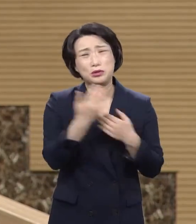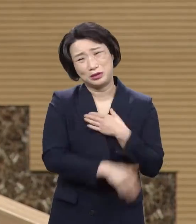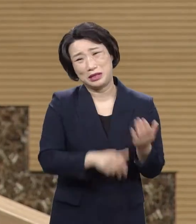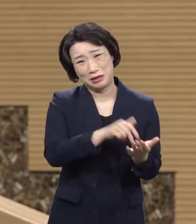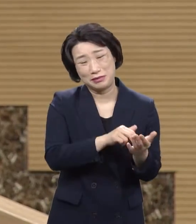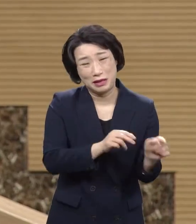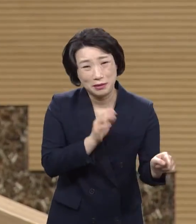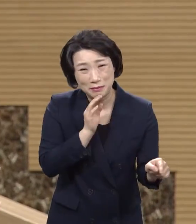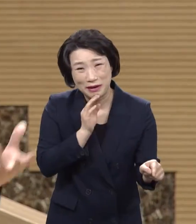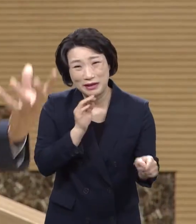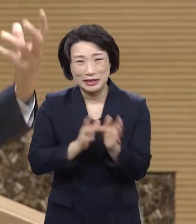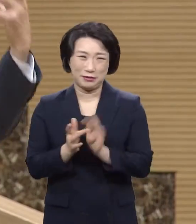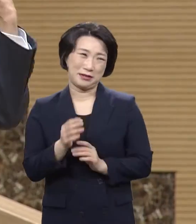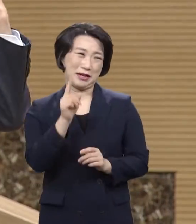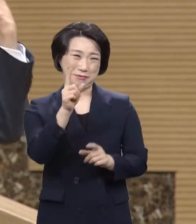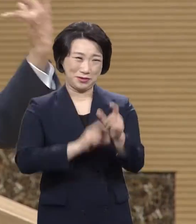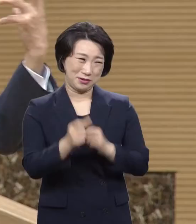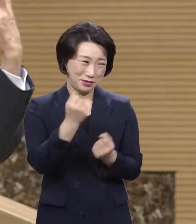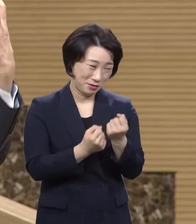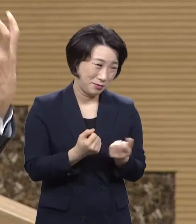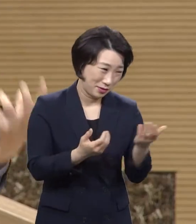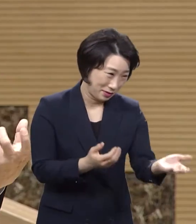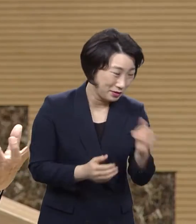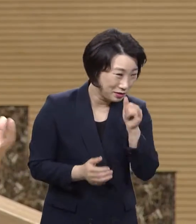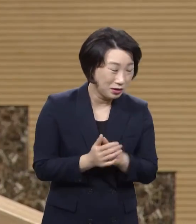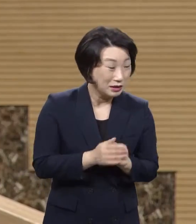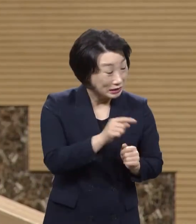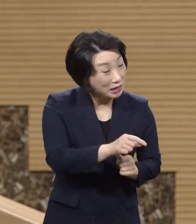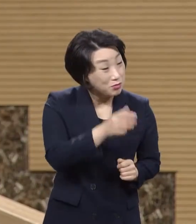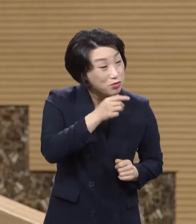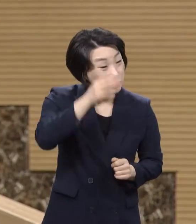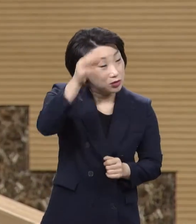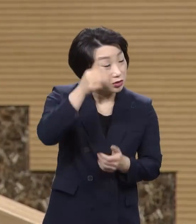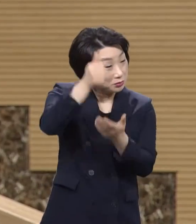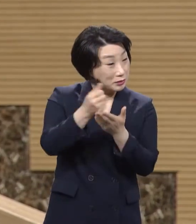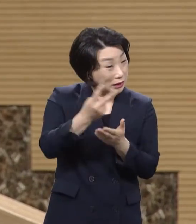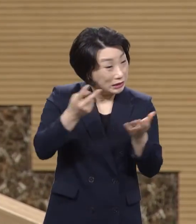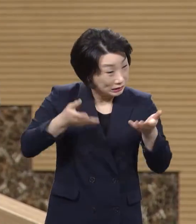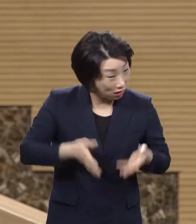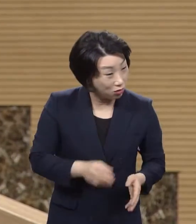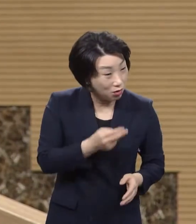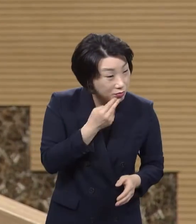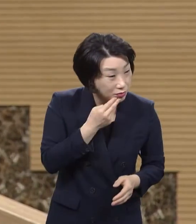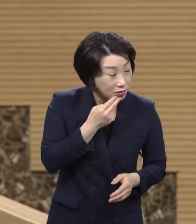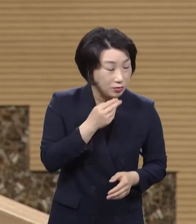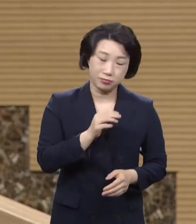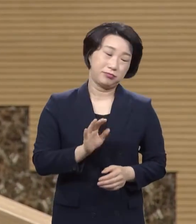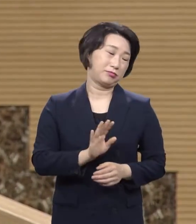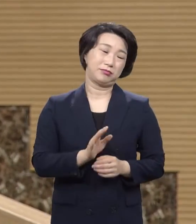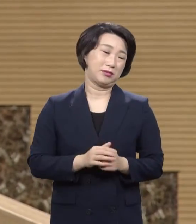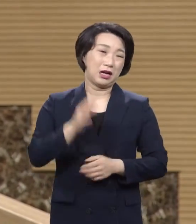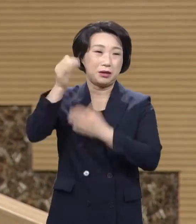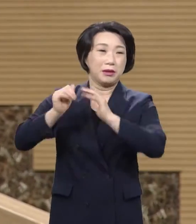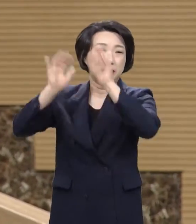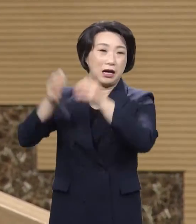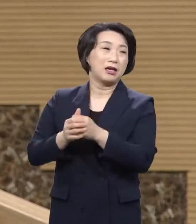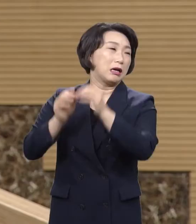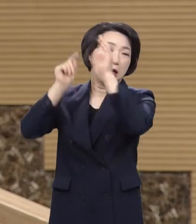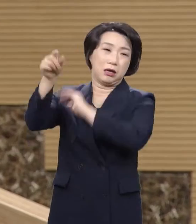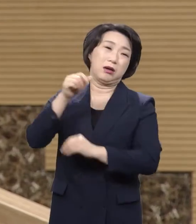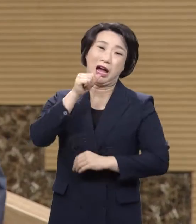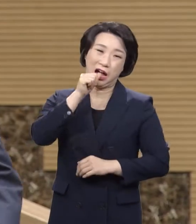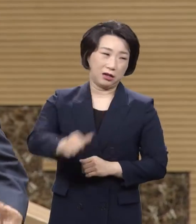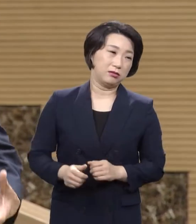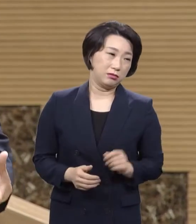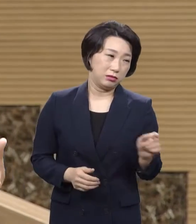그 스님이 뭐라고 그러냐? 네가 물과 성령으로 거듭나지 않고는 결단코 하나님 나라 못